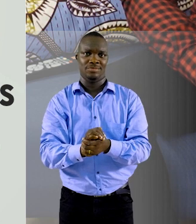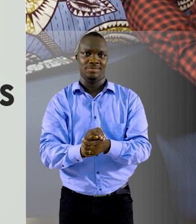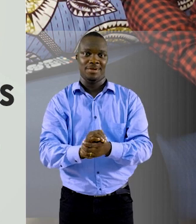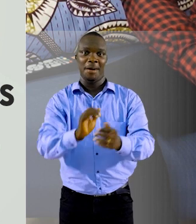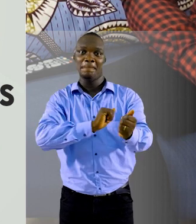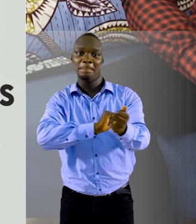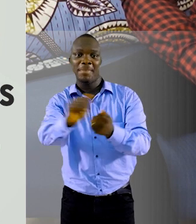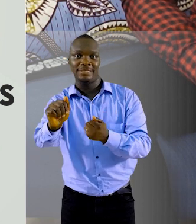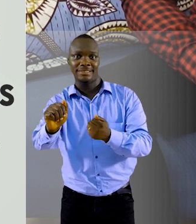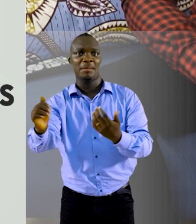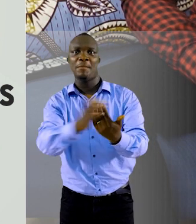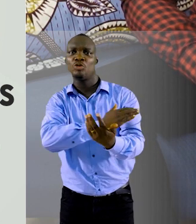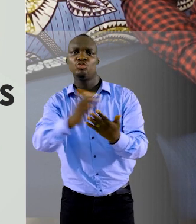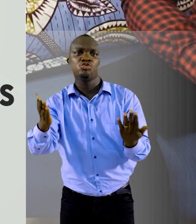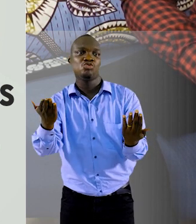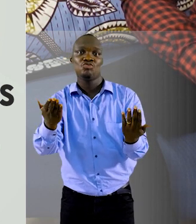Passe-partout.